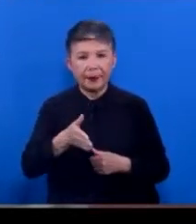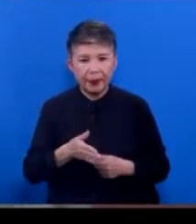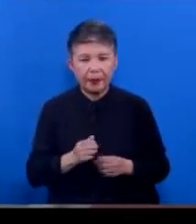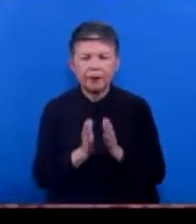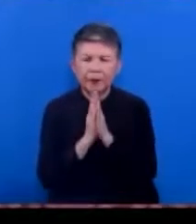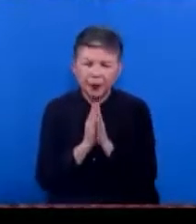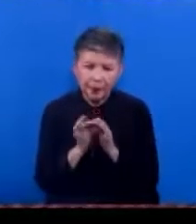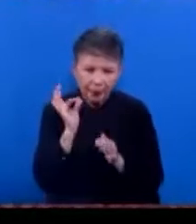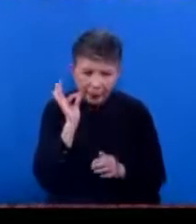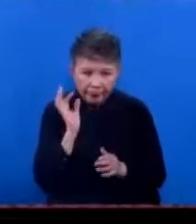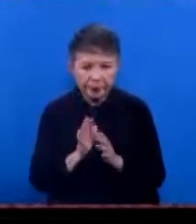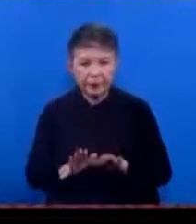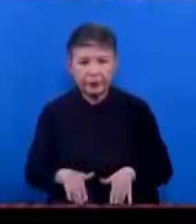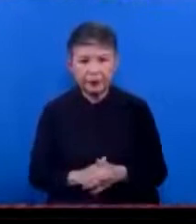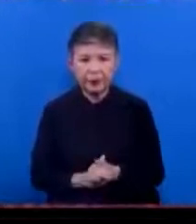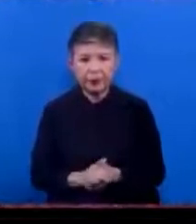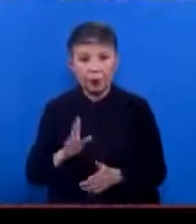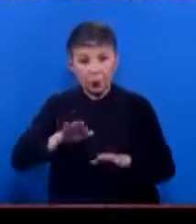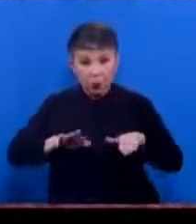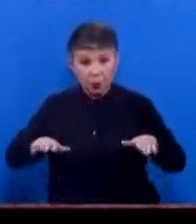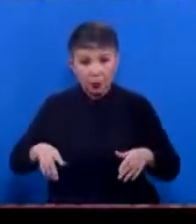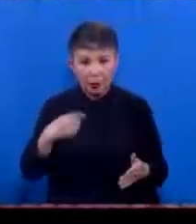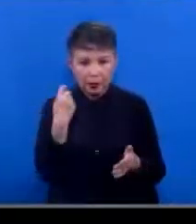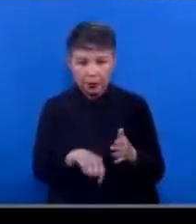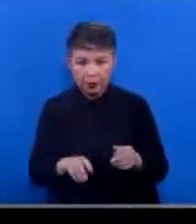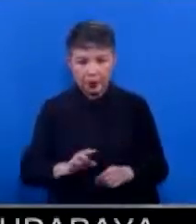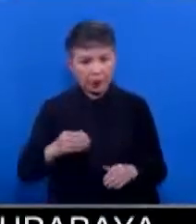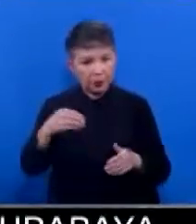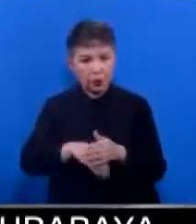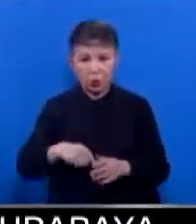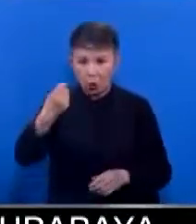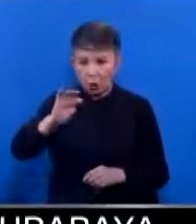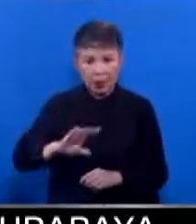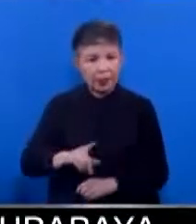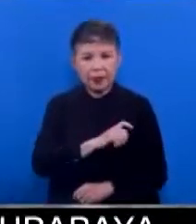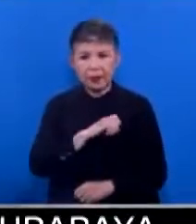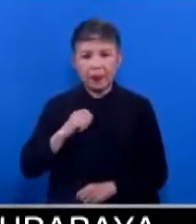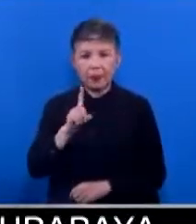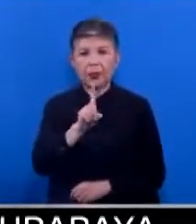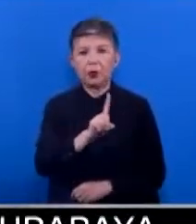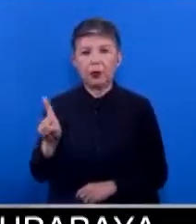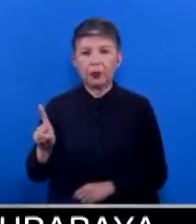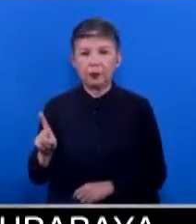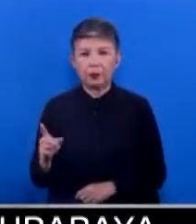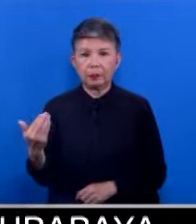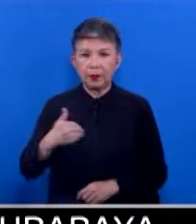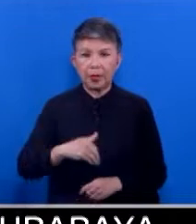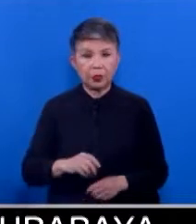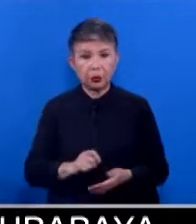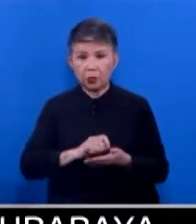dilaksanakan seperti itu. Kedua siswa mendapat sanksi tidak diperbolehkan masuk sekolah selama seminggu. Ini ada bagian